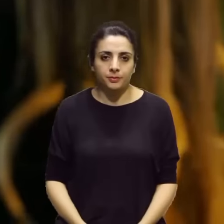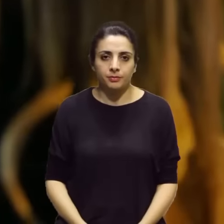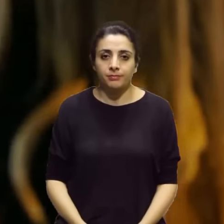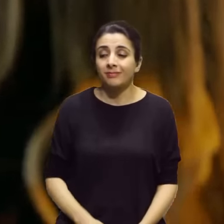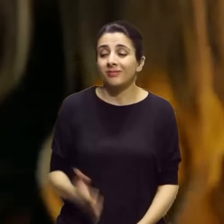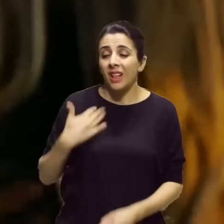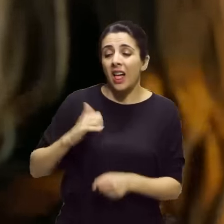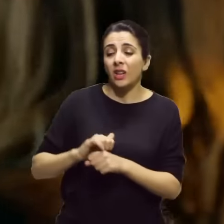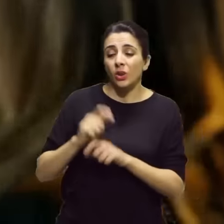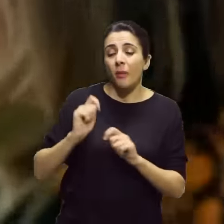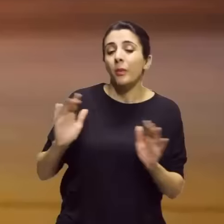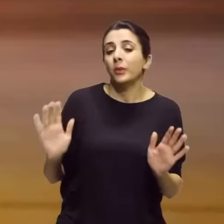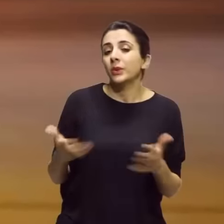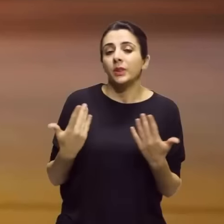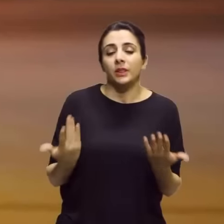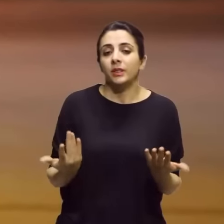Uğraşsınlar.